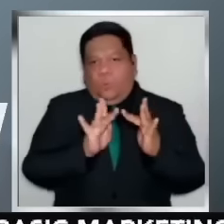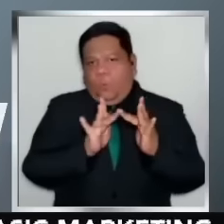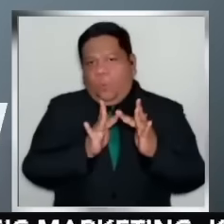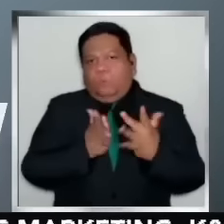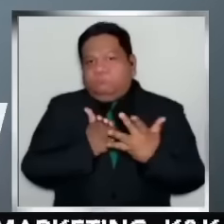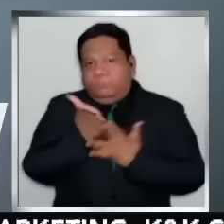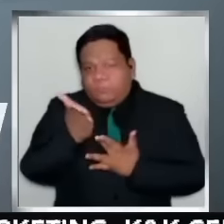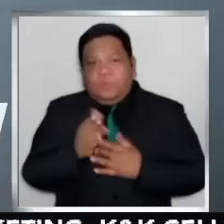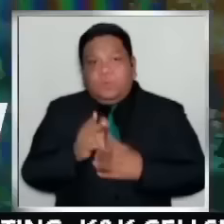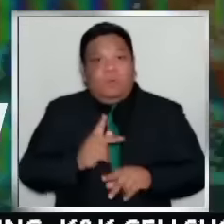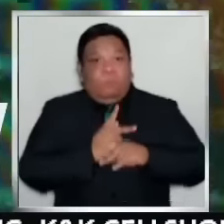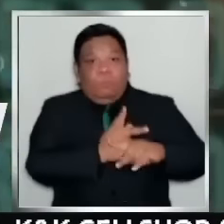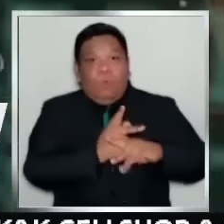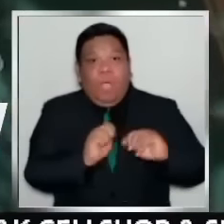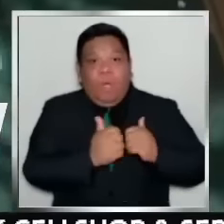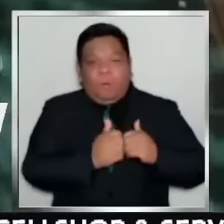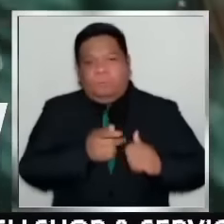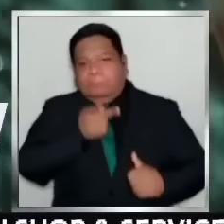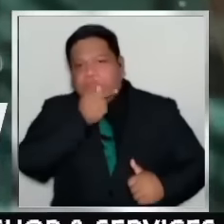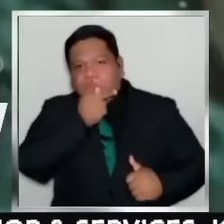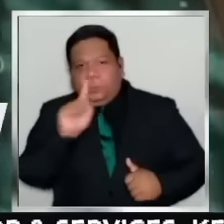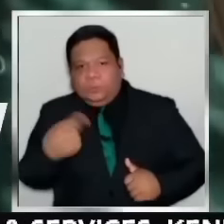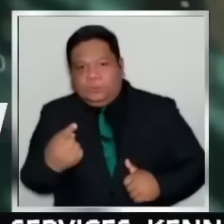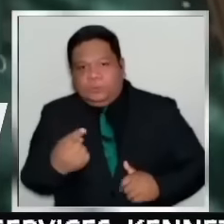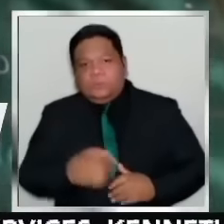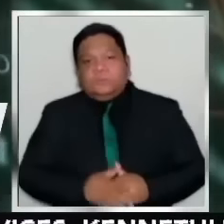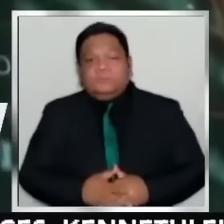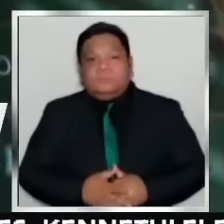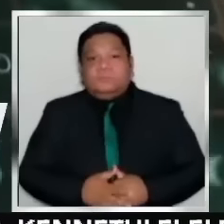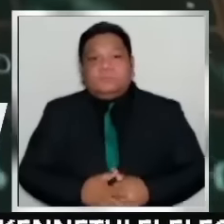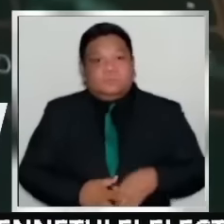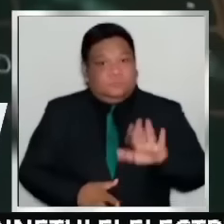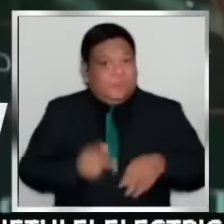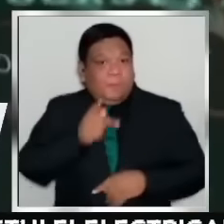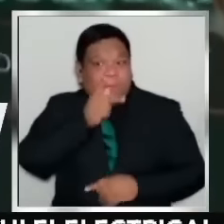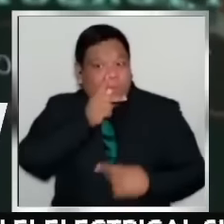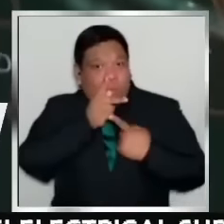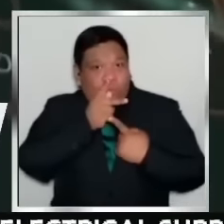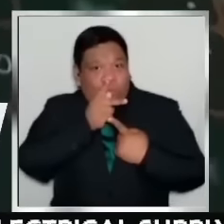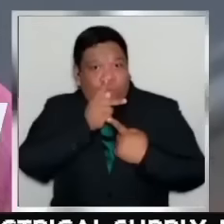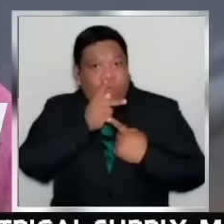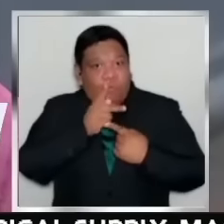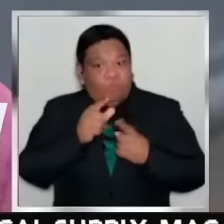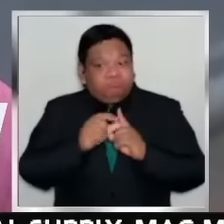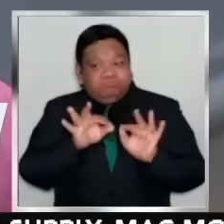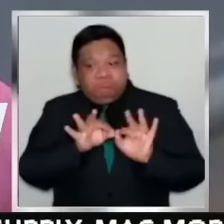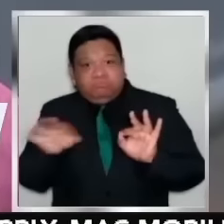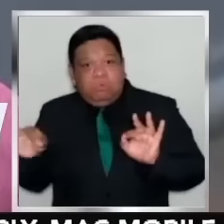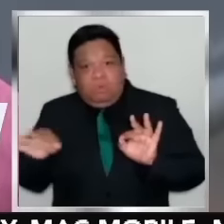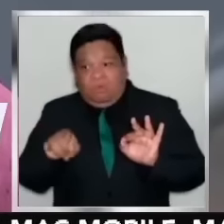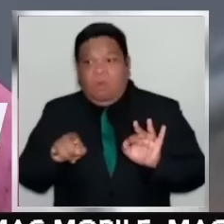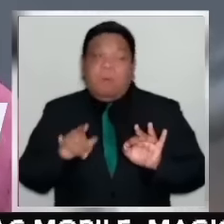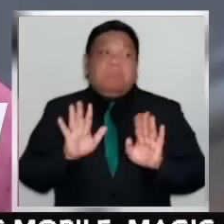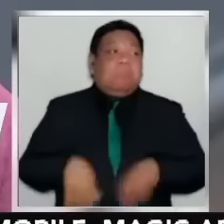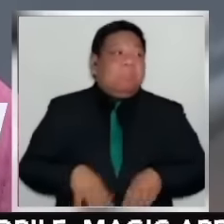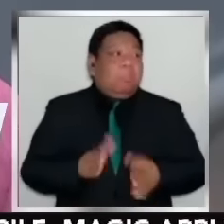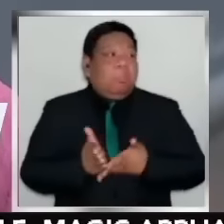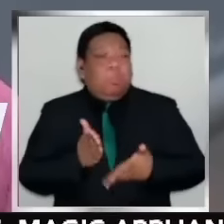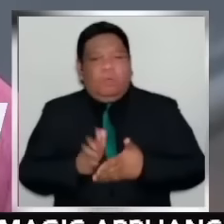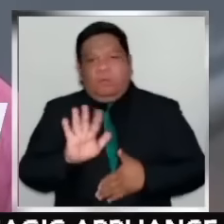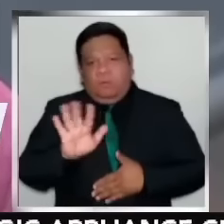ng password. Kaya ang password, di dapat basta-basta. Like maraming letters and